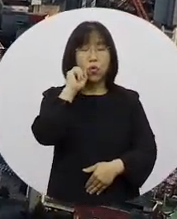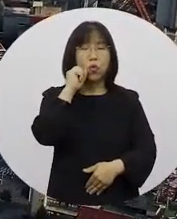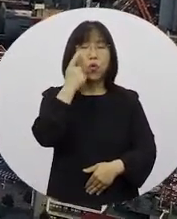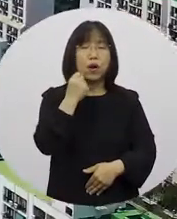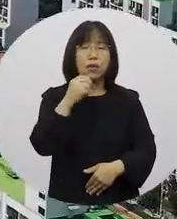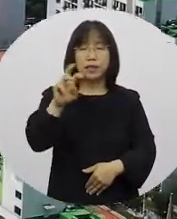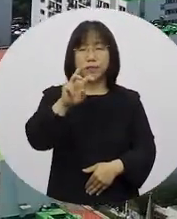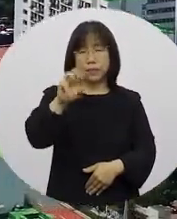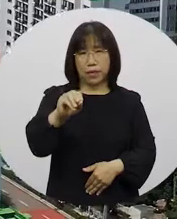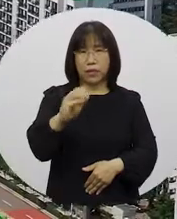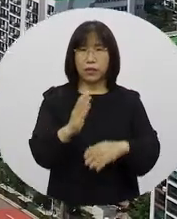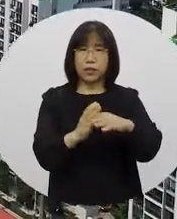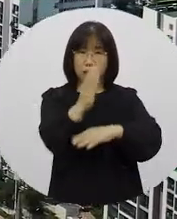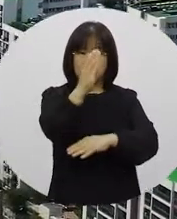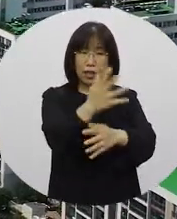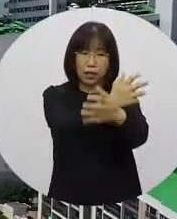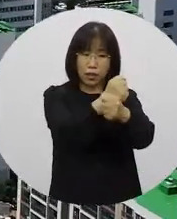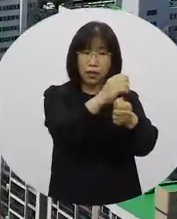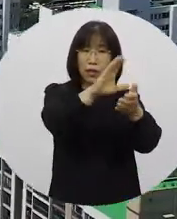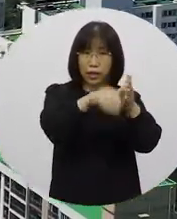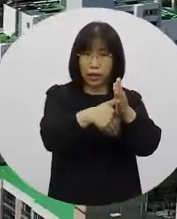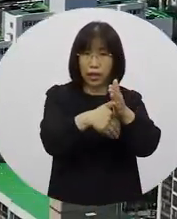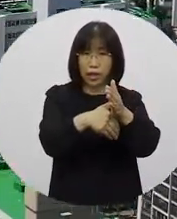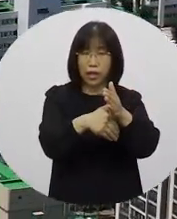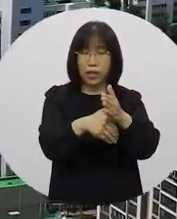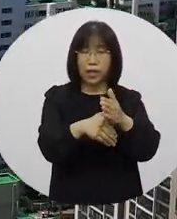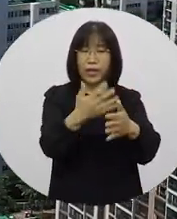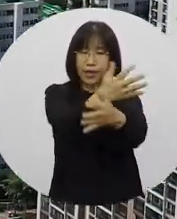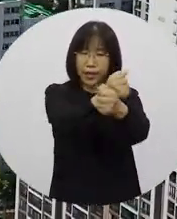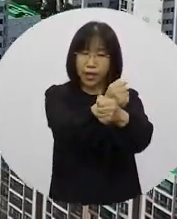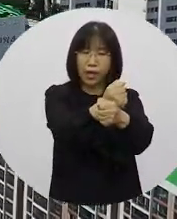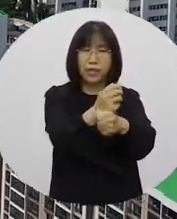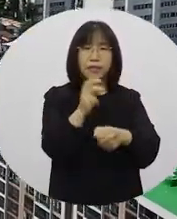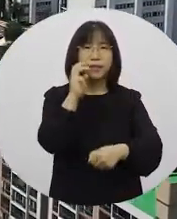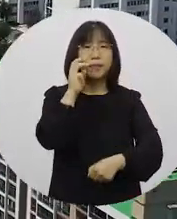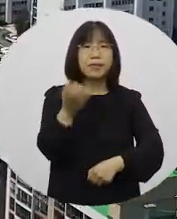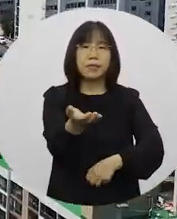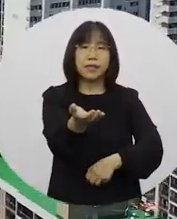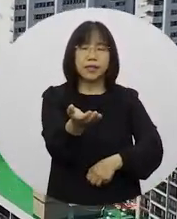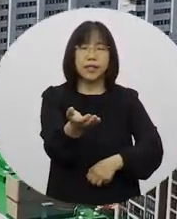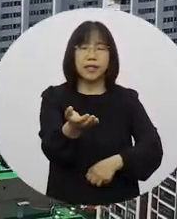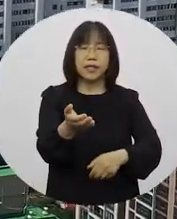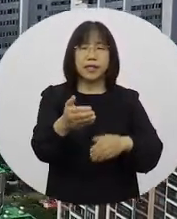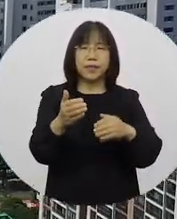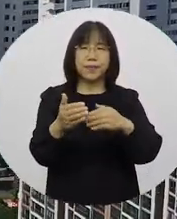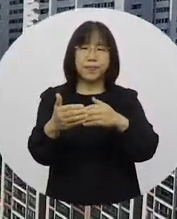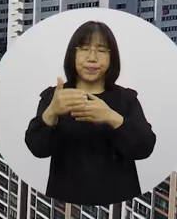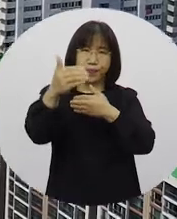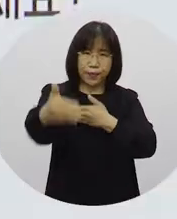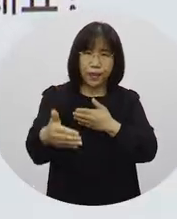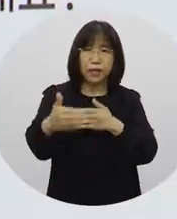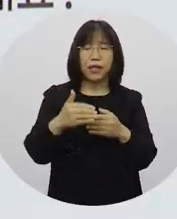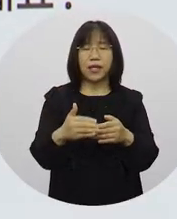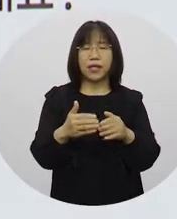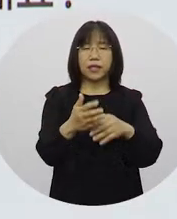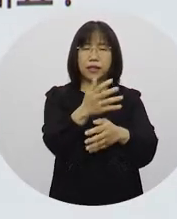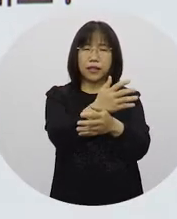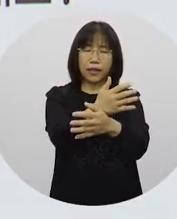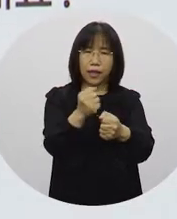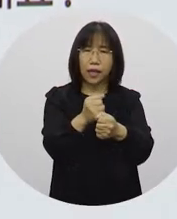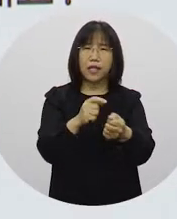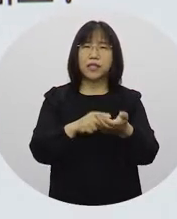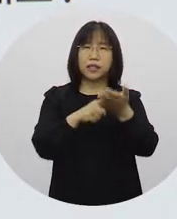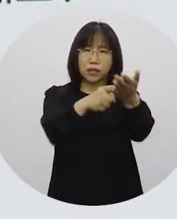원을 초과하는 주택임대차 계약을 할 경우 계약 체결일로부터 30일 이내에 계약의 내용을 의무적으로 신고하는